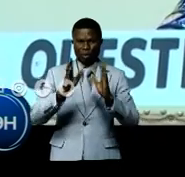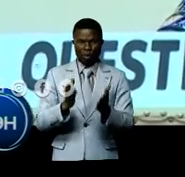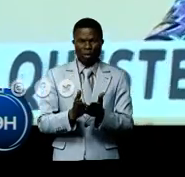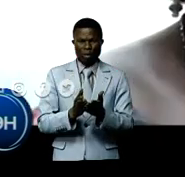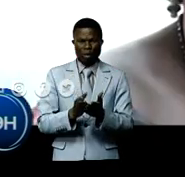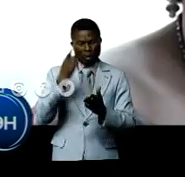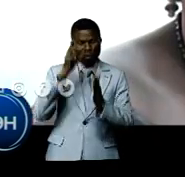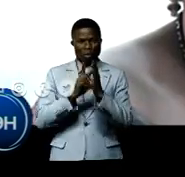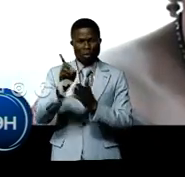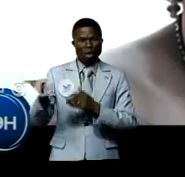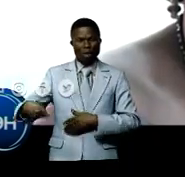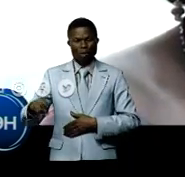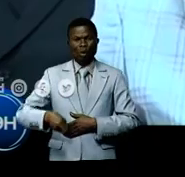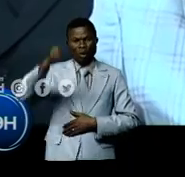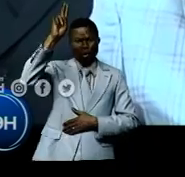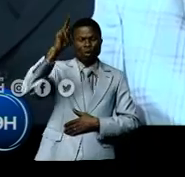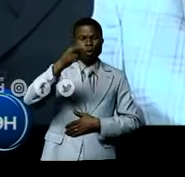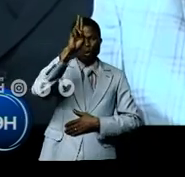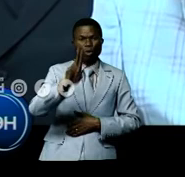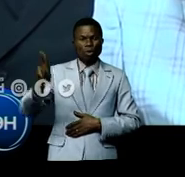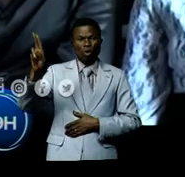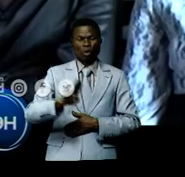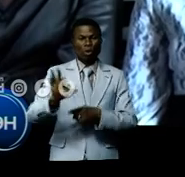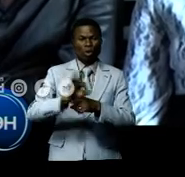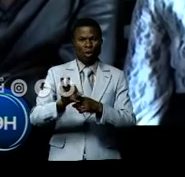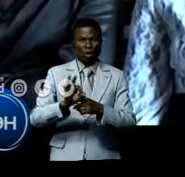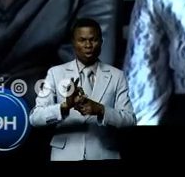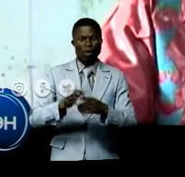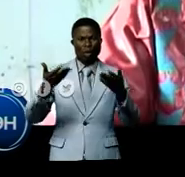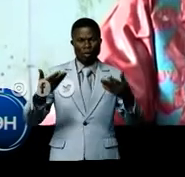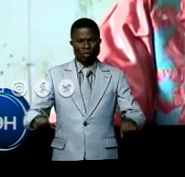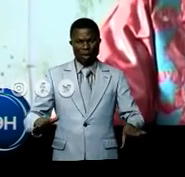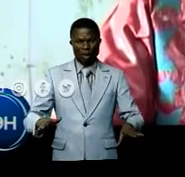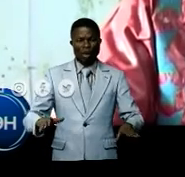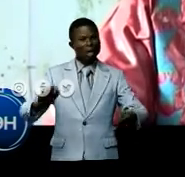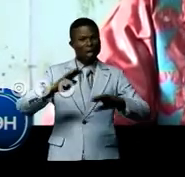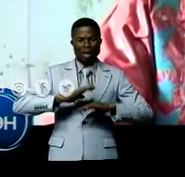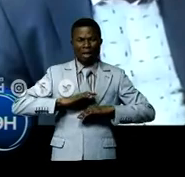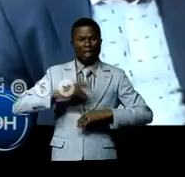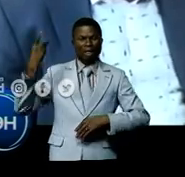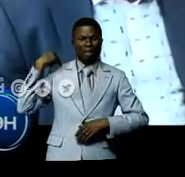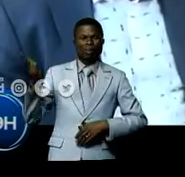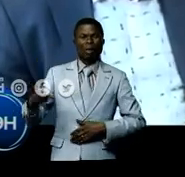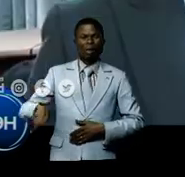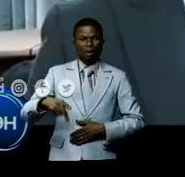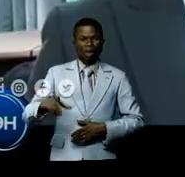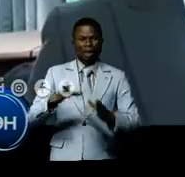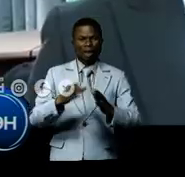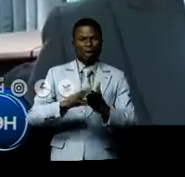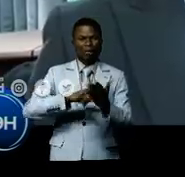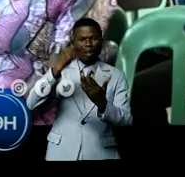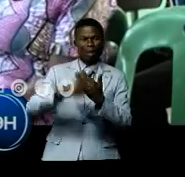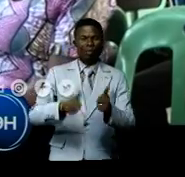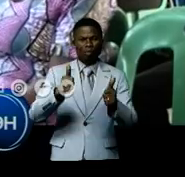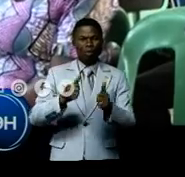pour le développement de la province du Haut-Uele, la session tombe ses rideaux à la satisfaction des élus provinciaux avec un bon bilan